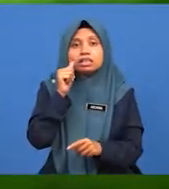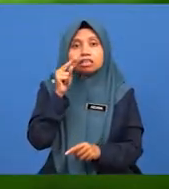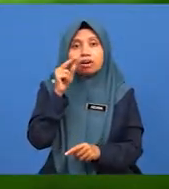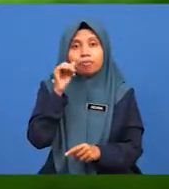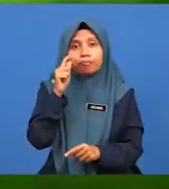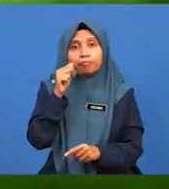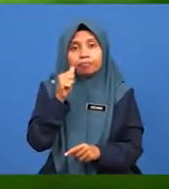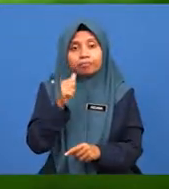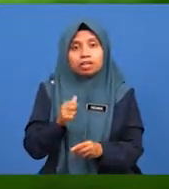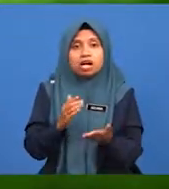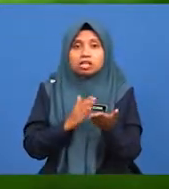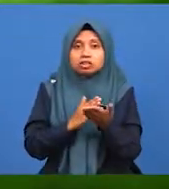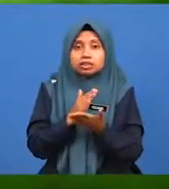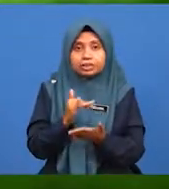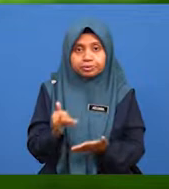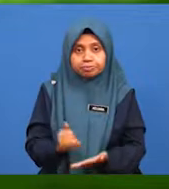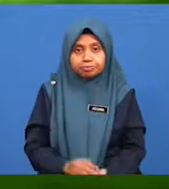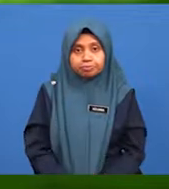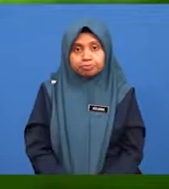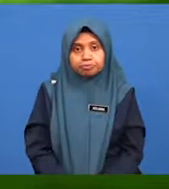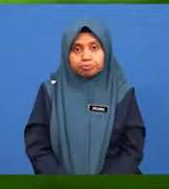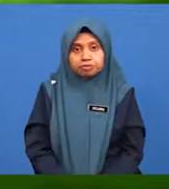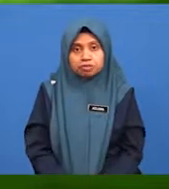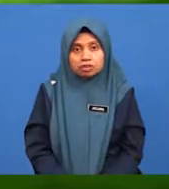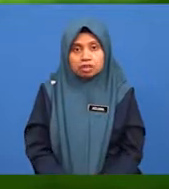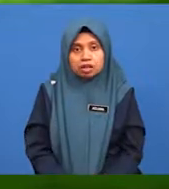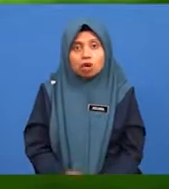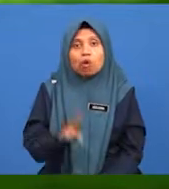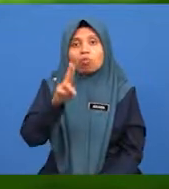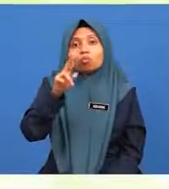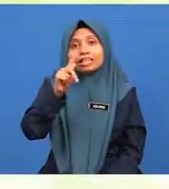Murid-murid, kita teruskan dengan penjodoh bilangan utas.